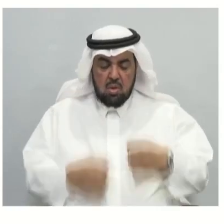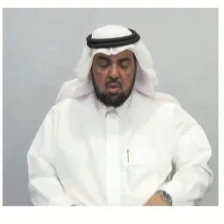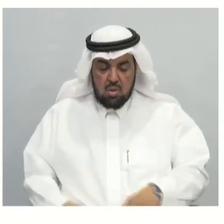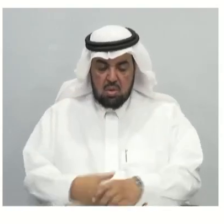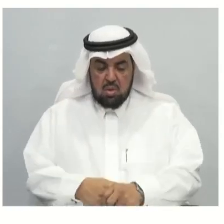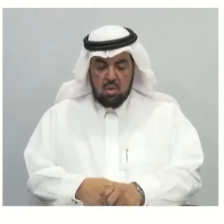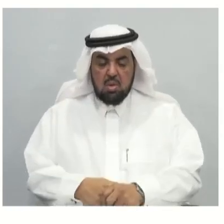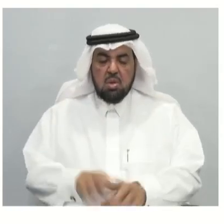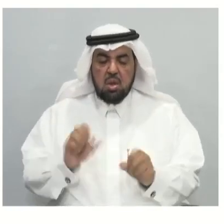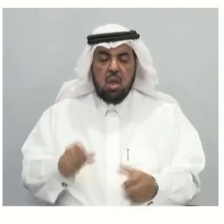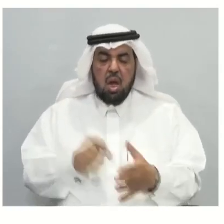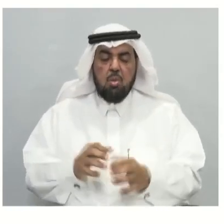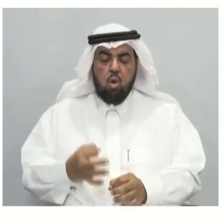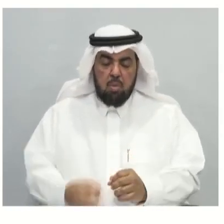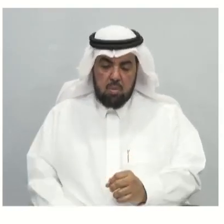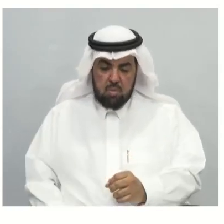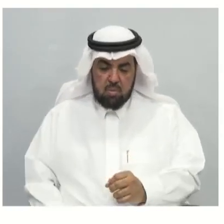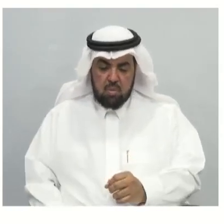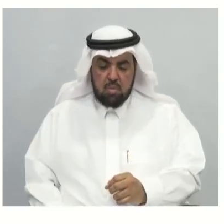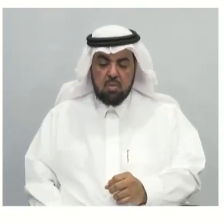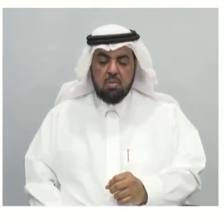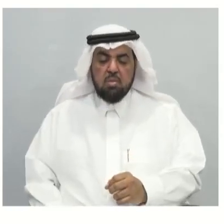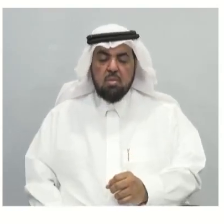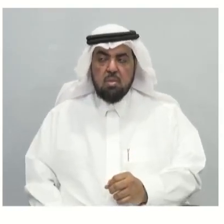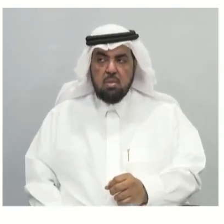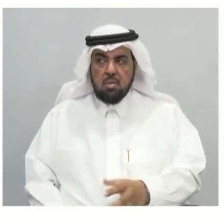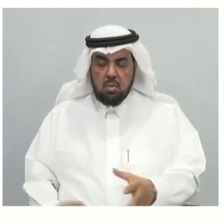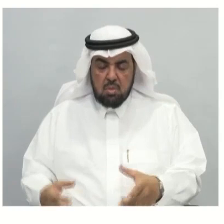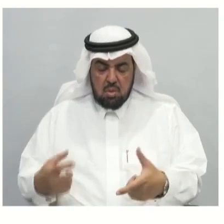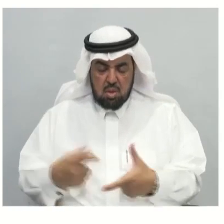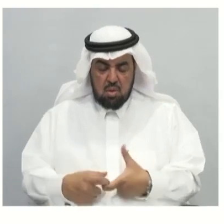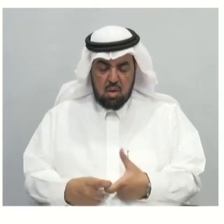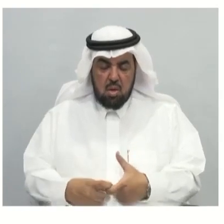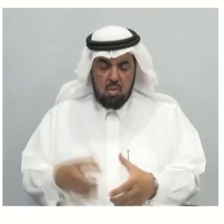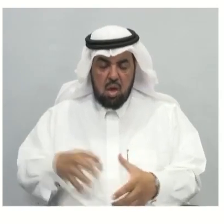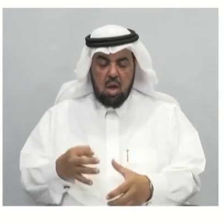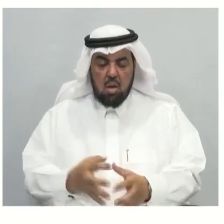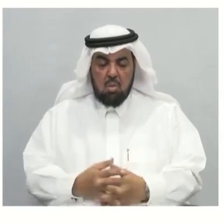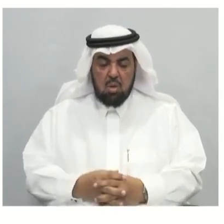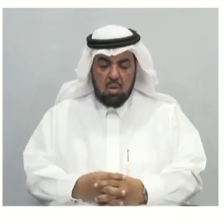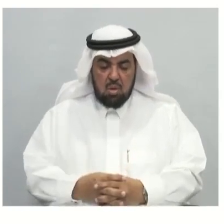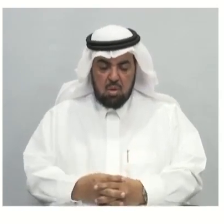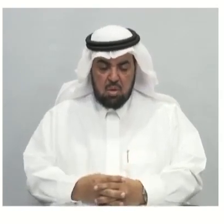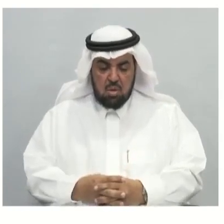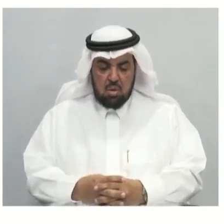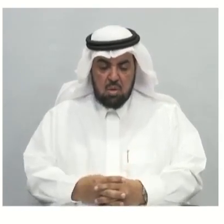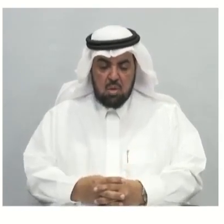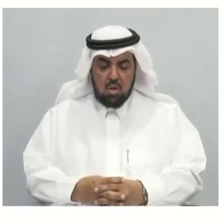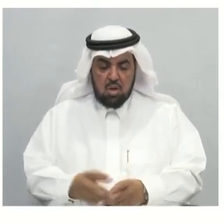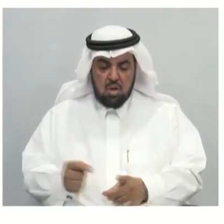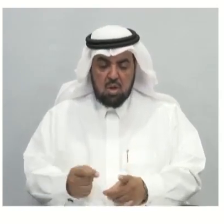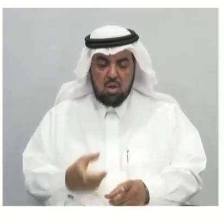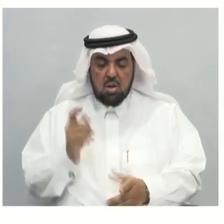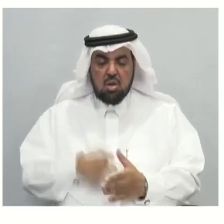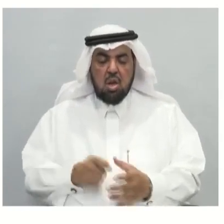ام لاتخاذ قرار مهم المدير مرتبط مع القرارات المهمه احسنت اذا عندما تهدف الشركه